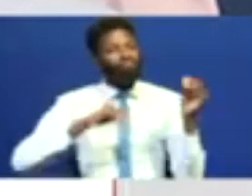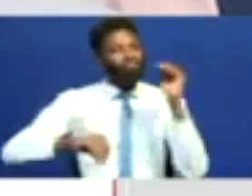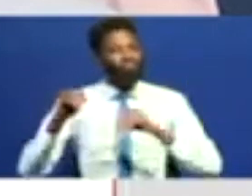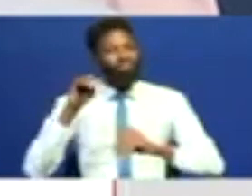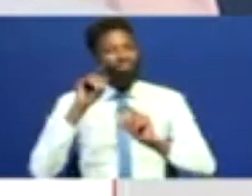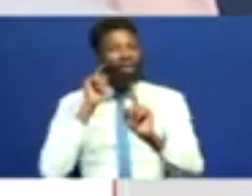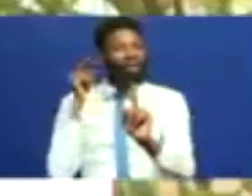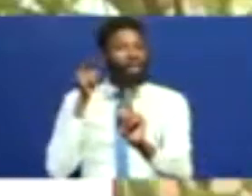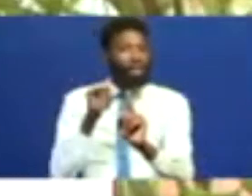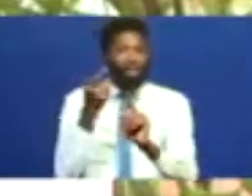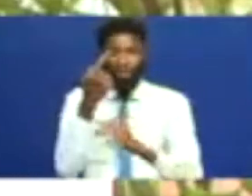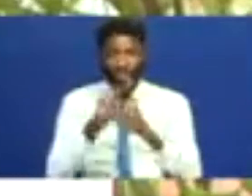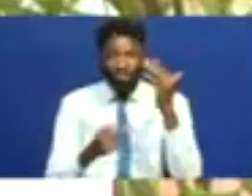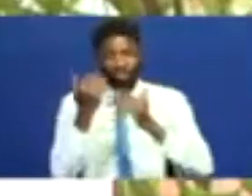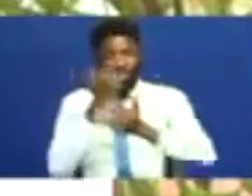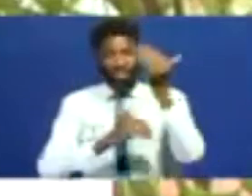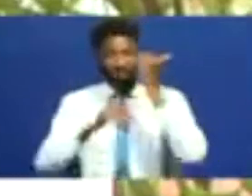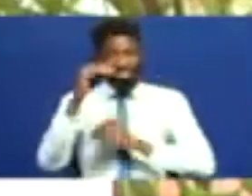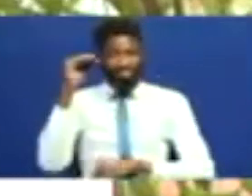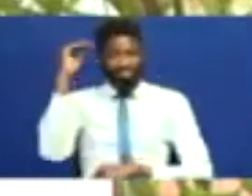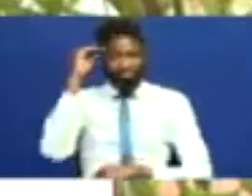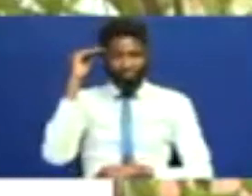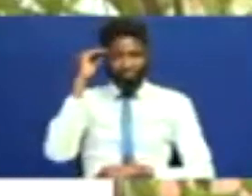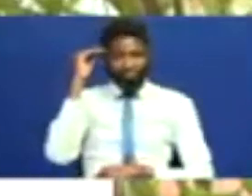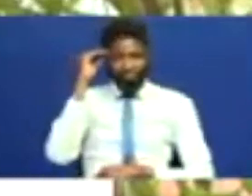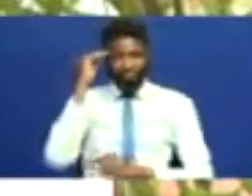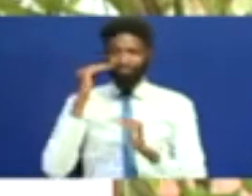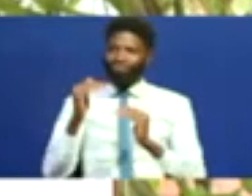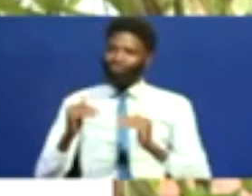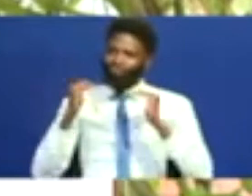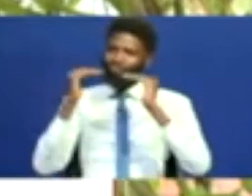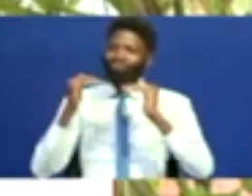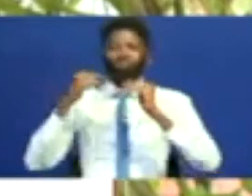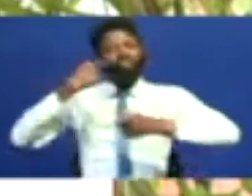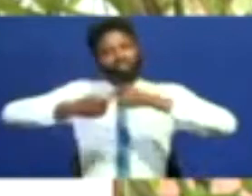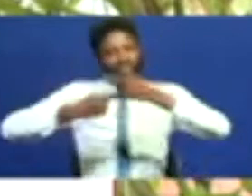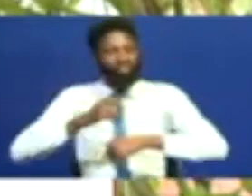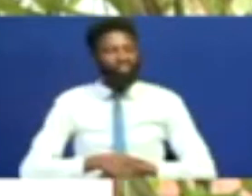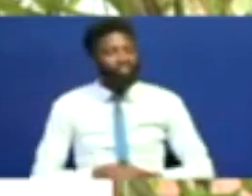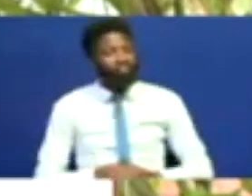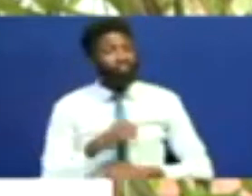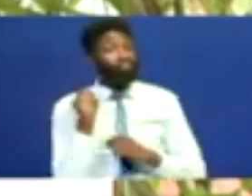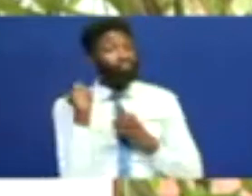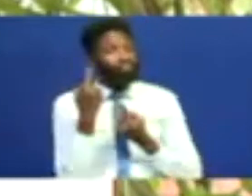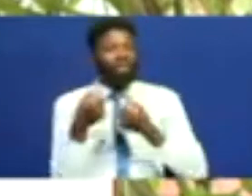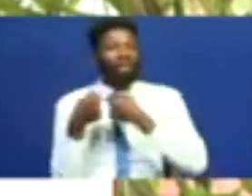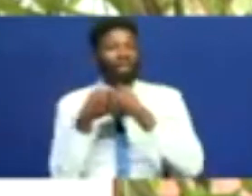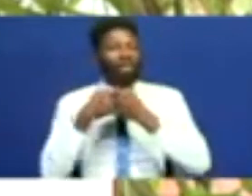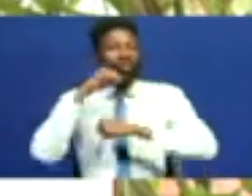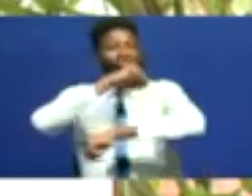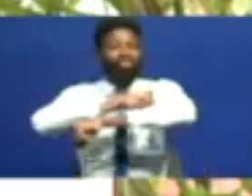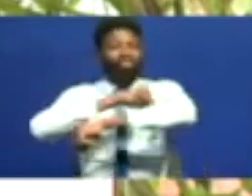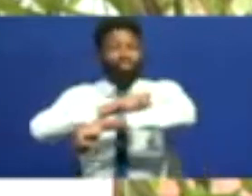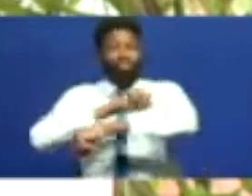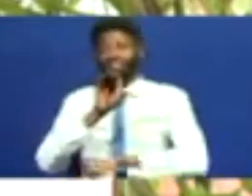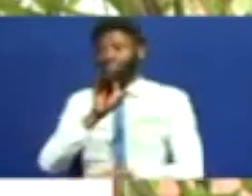masomo yake ya chuo kikuu. Nilikuwa niko na challenge ya kupata school fee. Yeah. So nilikuwa naomba